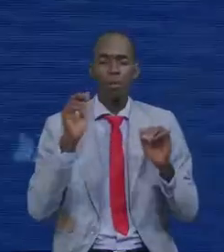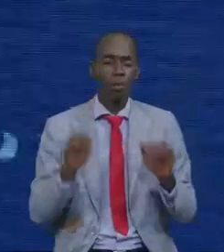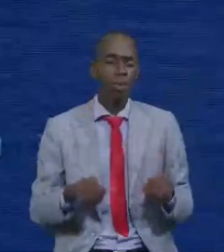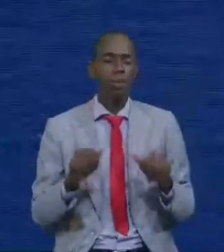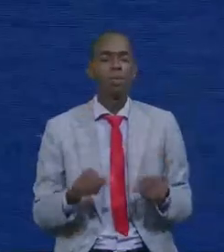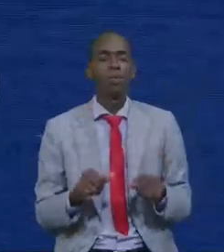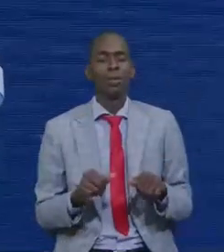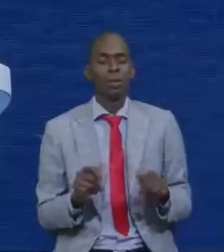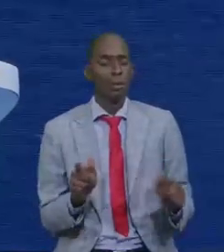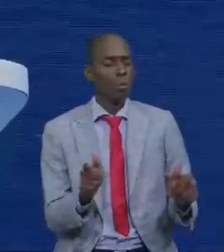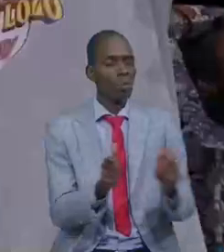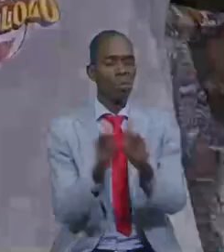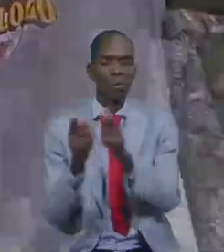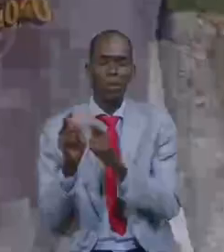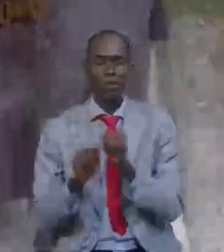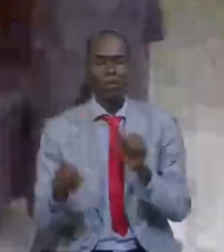Touche-les maintenant.